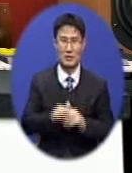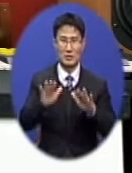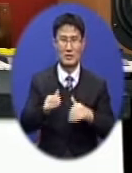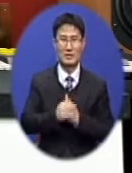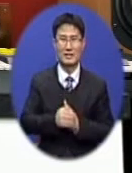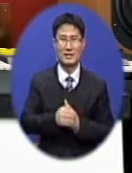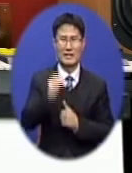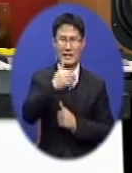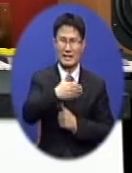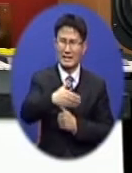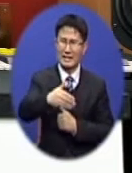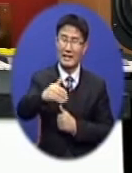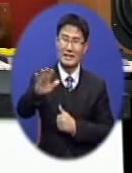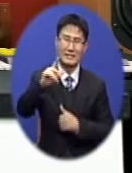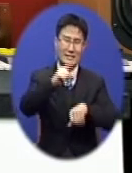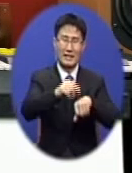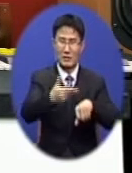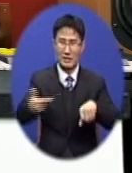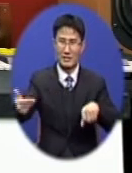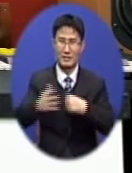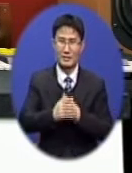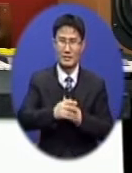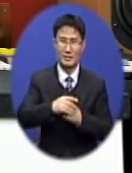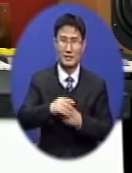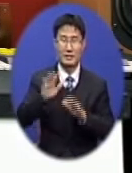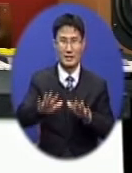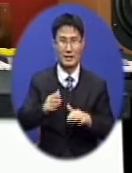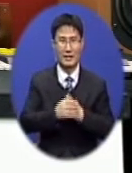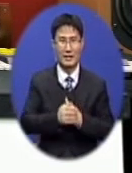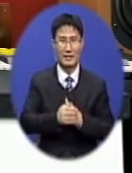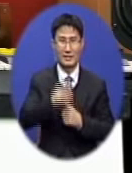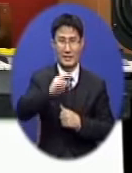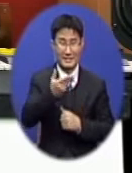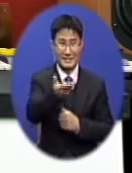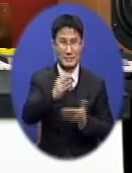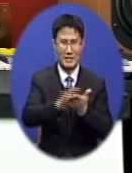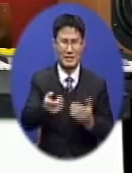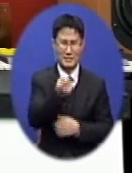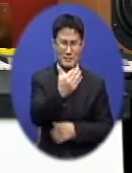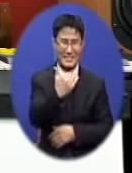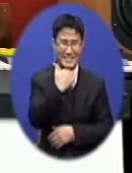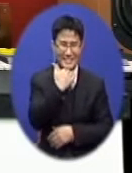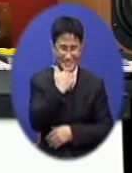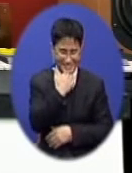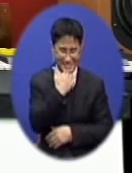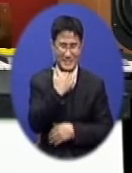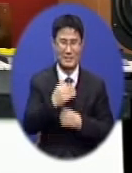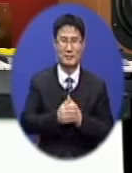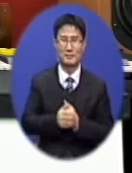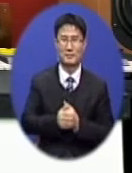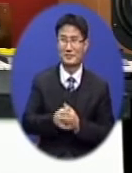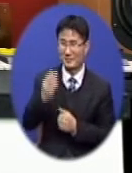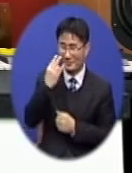가는 세월 부르실 텐데요. 예, 네. 제가 음악을 드리겠습니다. 예, 네, 고맙습니다. 잠시만 기다려 주시기